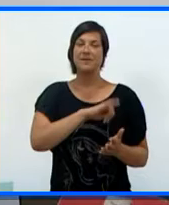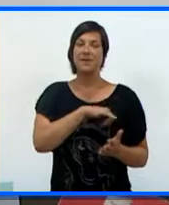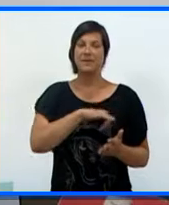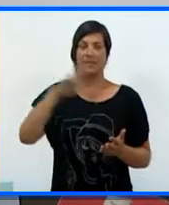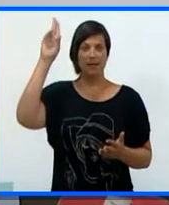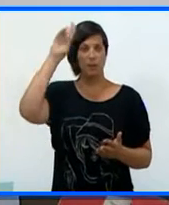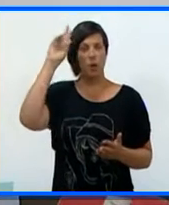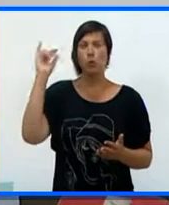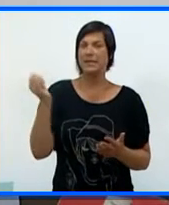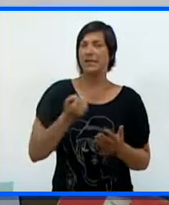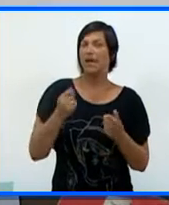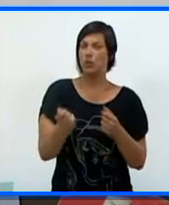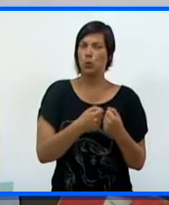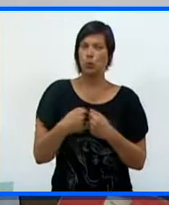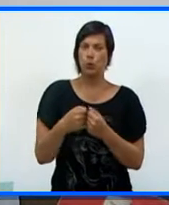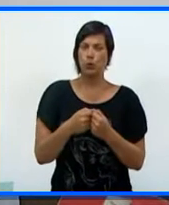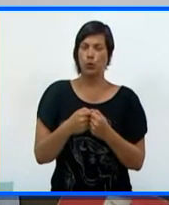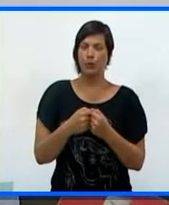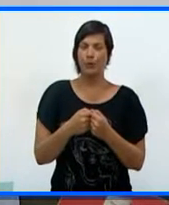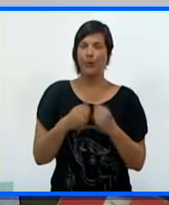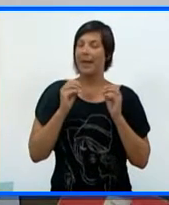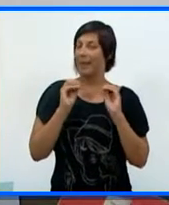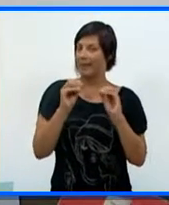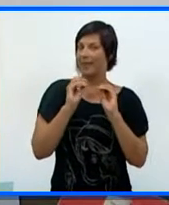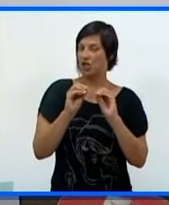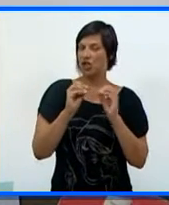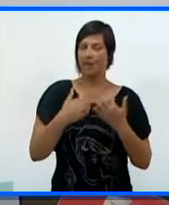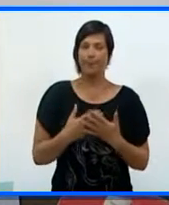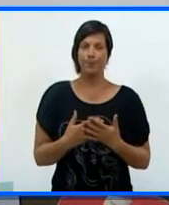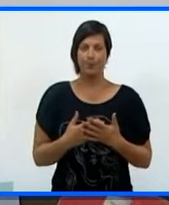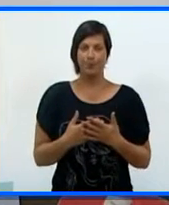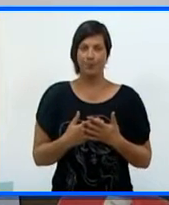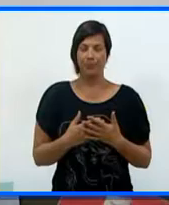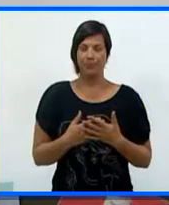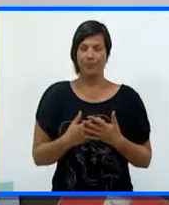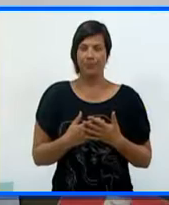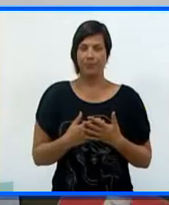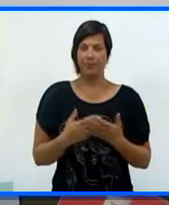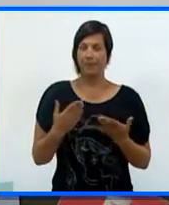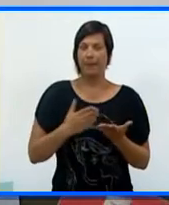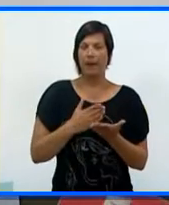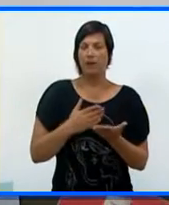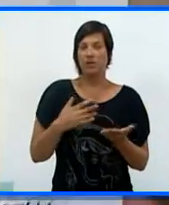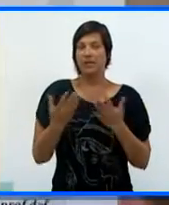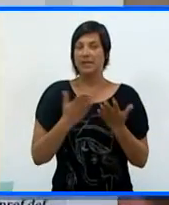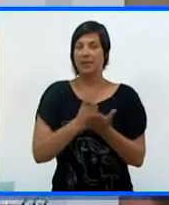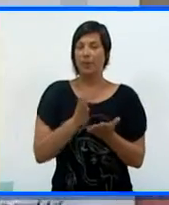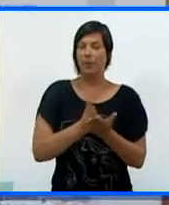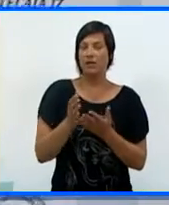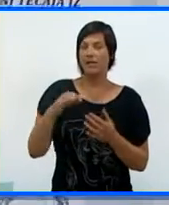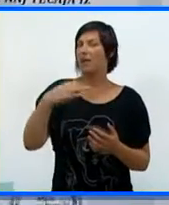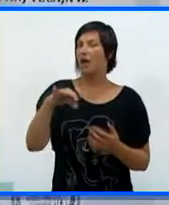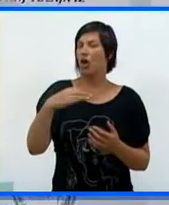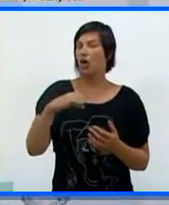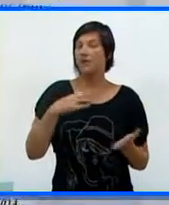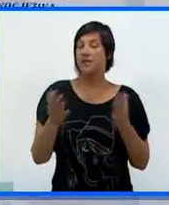zainteresirani mogu se javiti u udruzi na taj tečaj. Što se tiče polaznika, to varira,